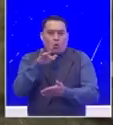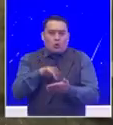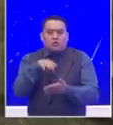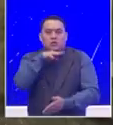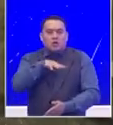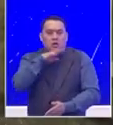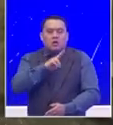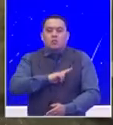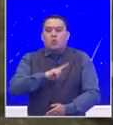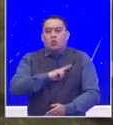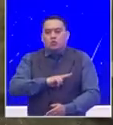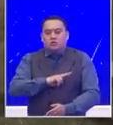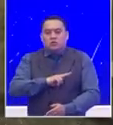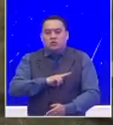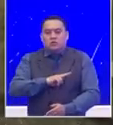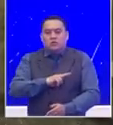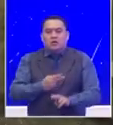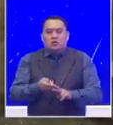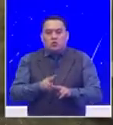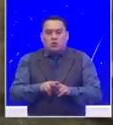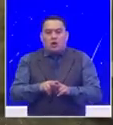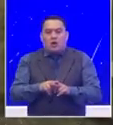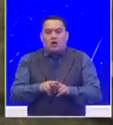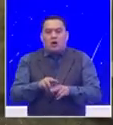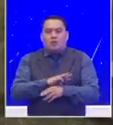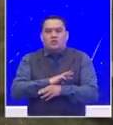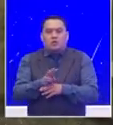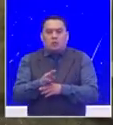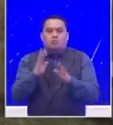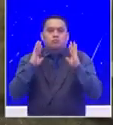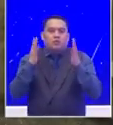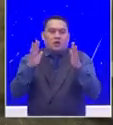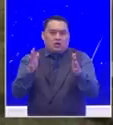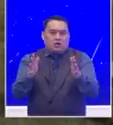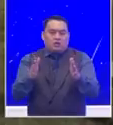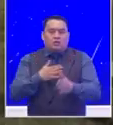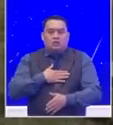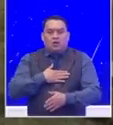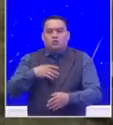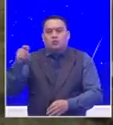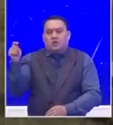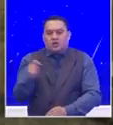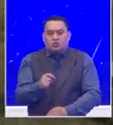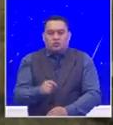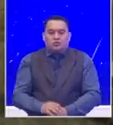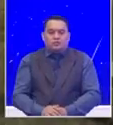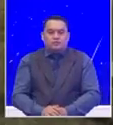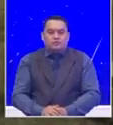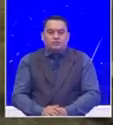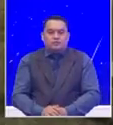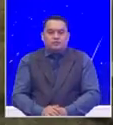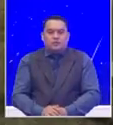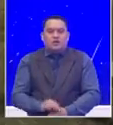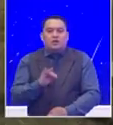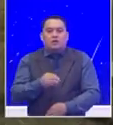для работников-дезинфекторов, которые обрабатывали парк. К нашему приезду как раз-таки они парк обрабатывали